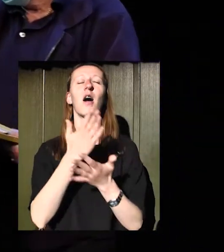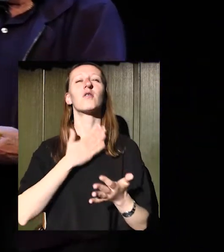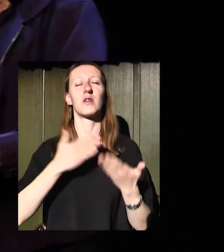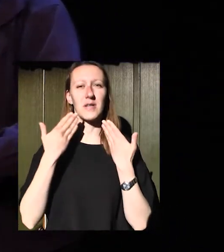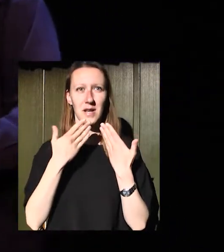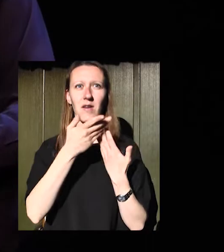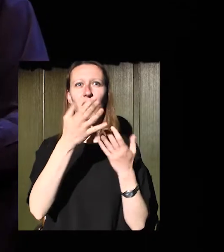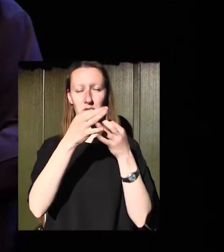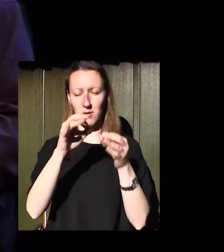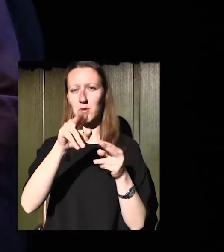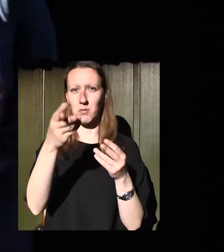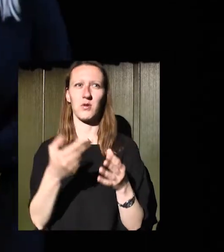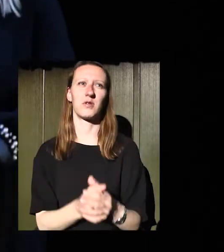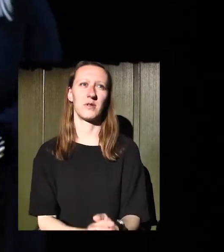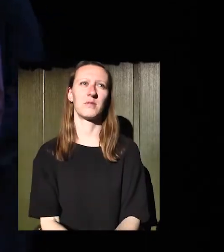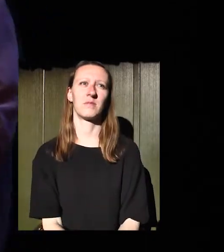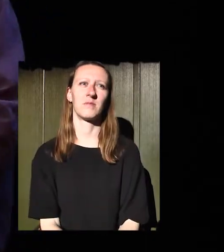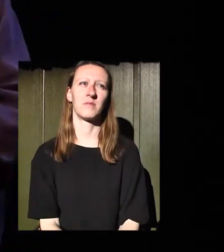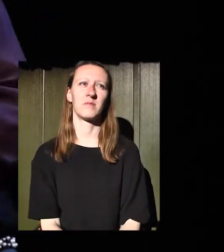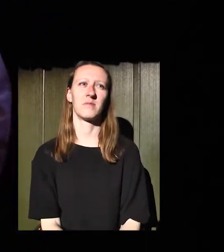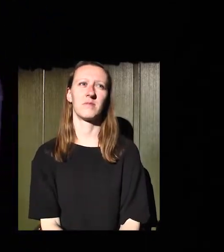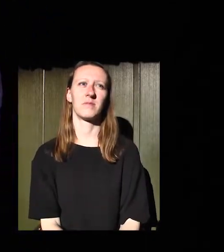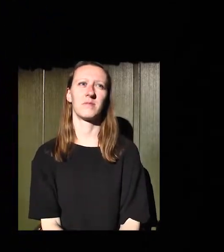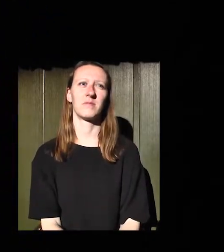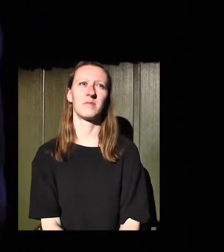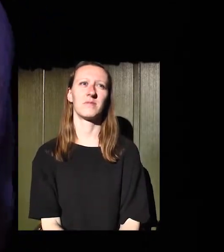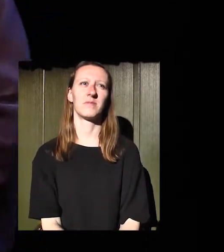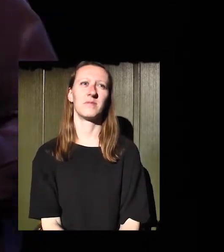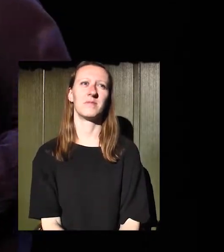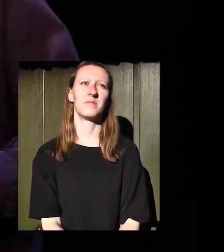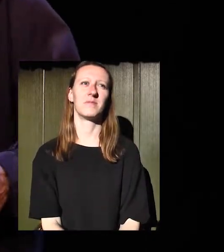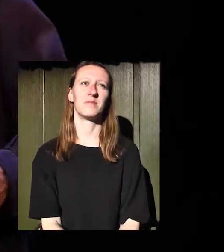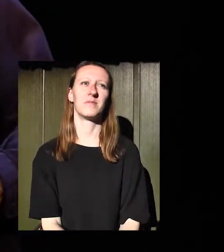Ukoliko se želite zahvaliti, evo slobodno možete. Dobro, dobro.